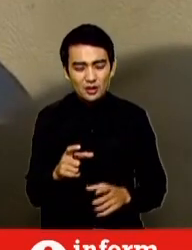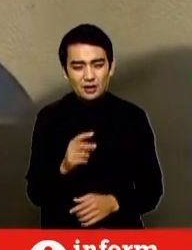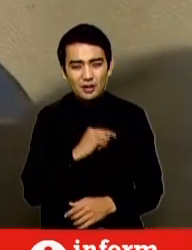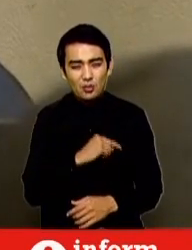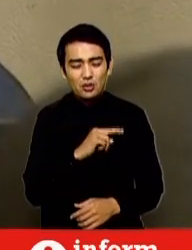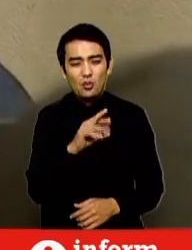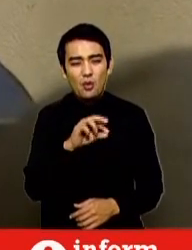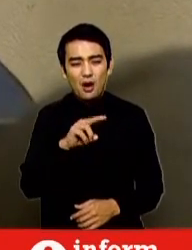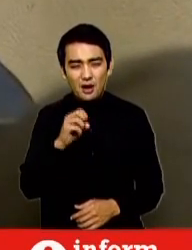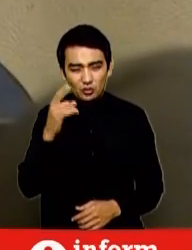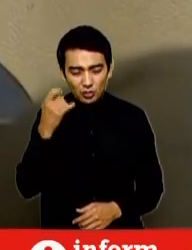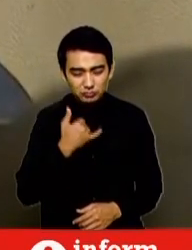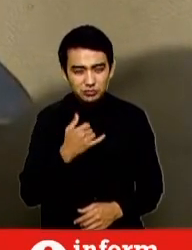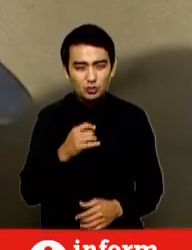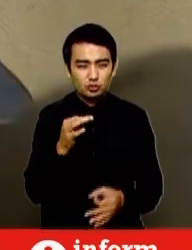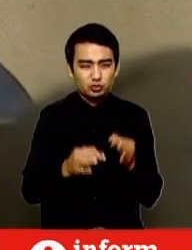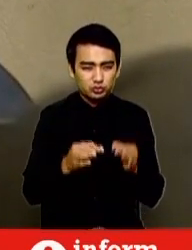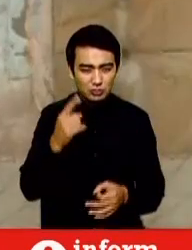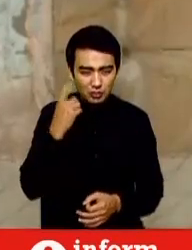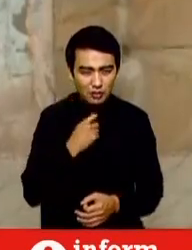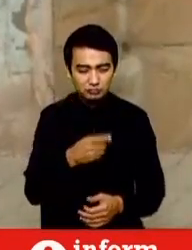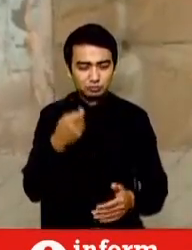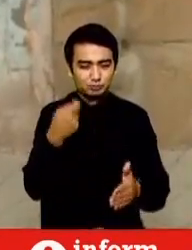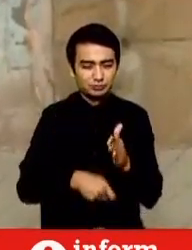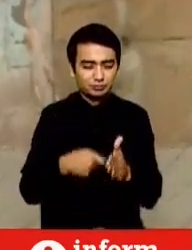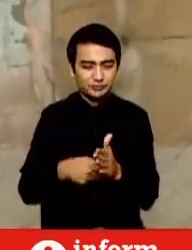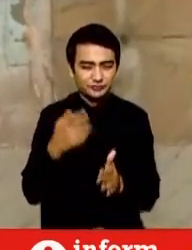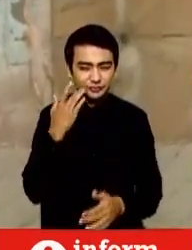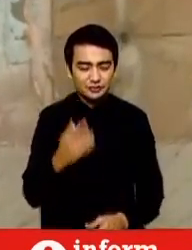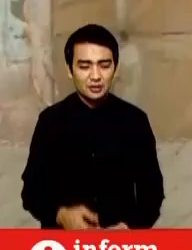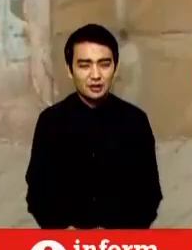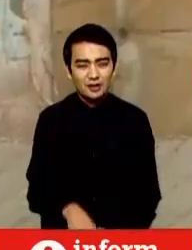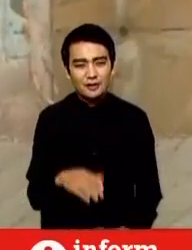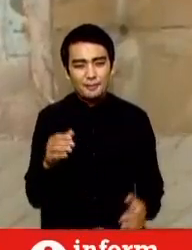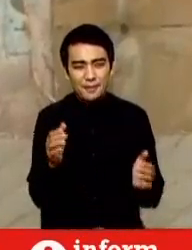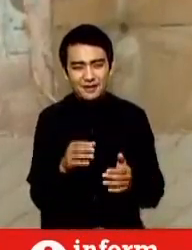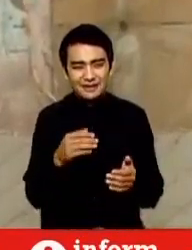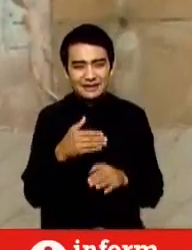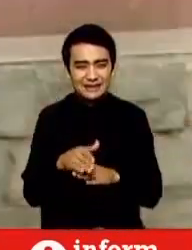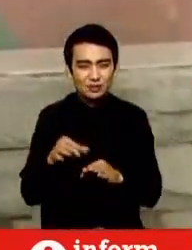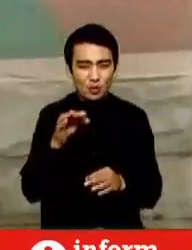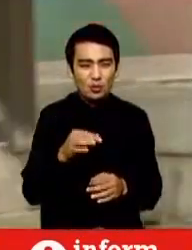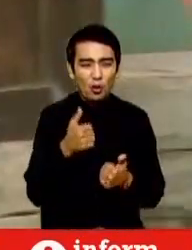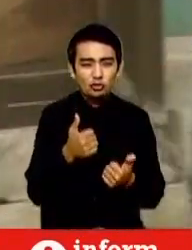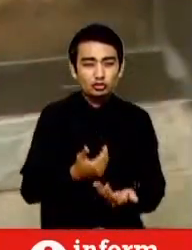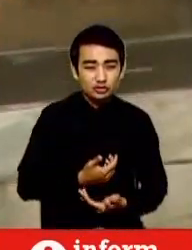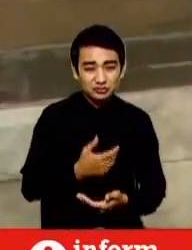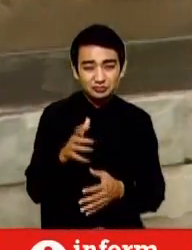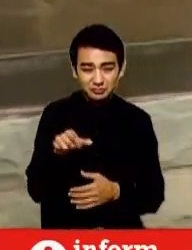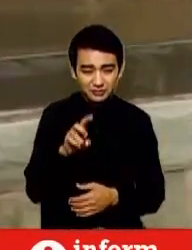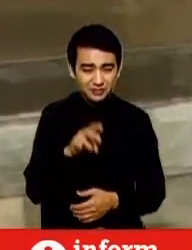коллекторов, судоисполнителей, вынуждены проходить процедуру банкротства. К микрокредитам казахстанцы прибегают не от хорошей жизни. Чтобы